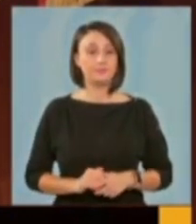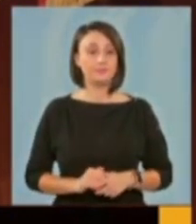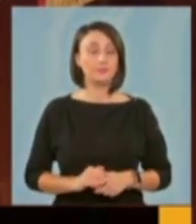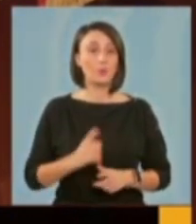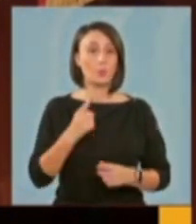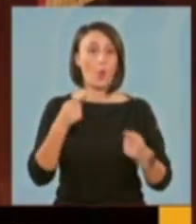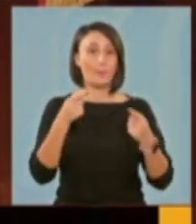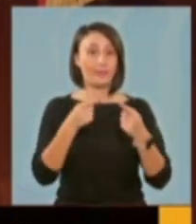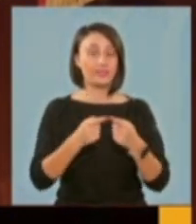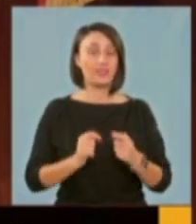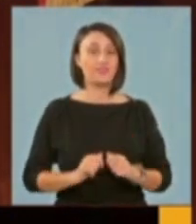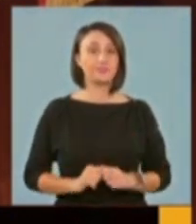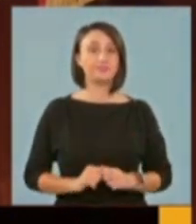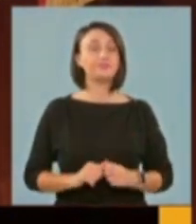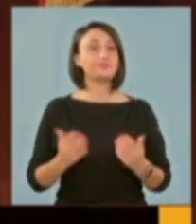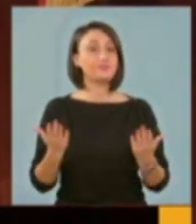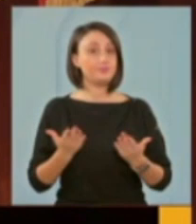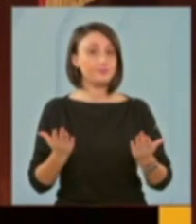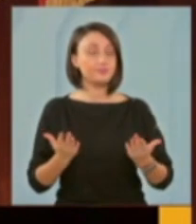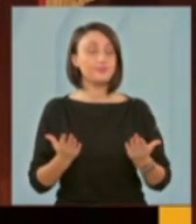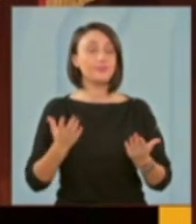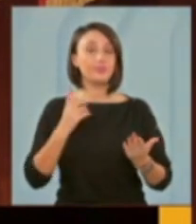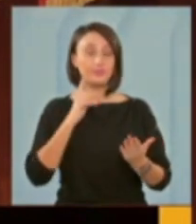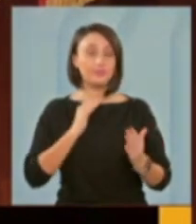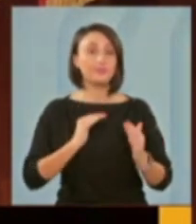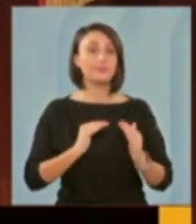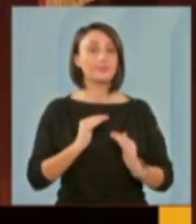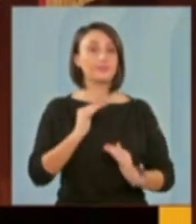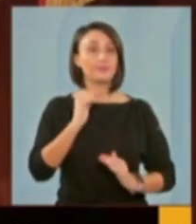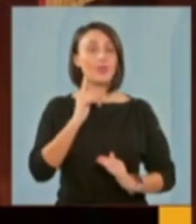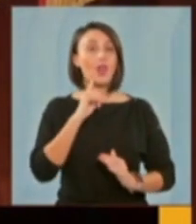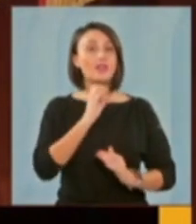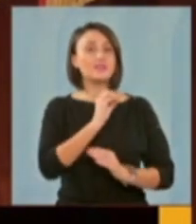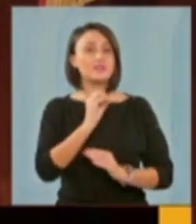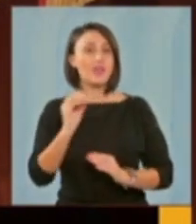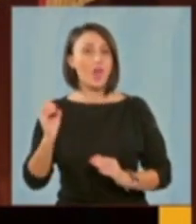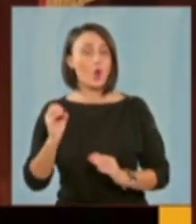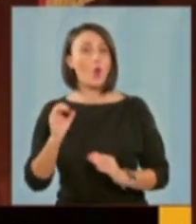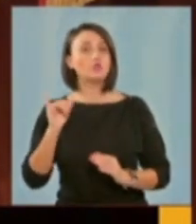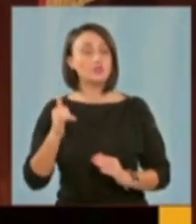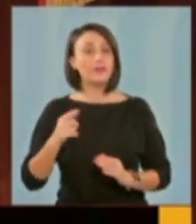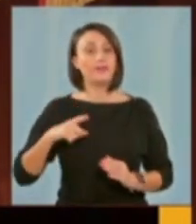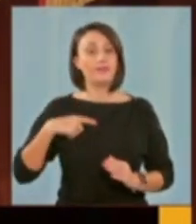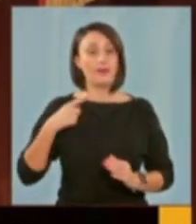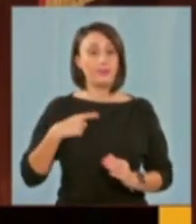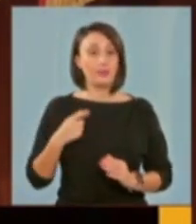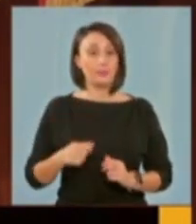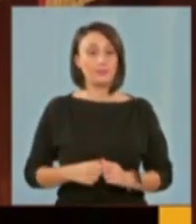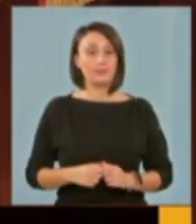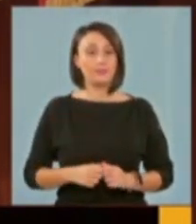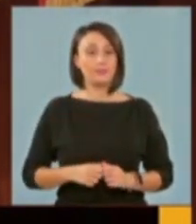un obiectiv care s-a ridicat de la zero și va fi